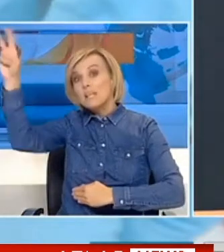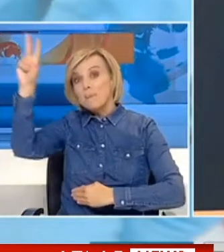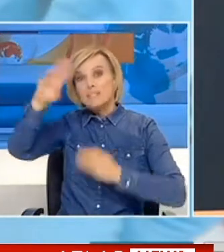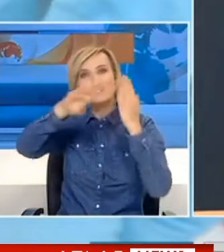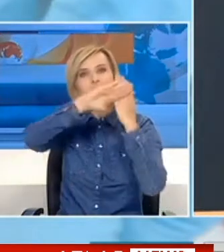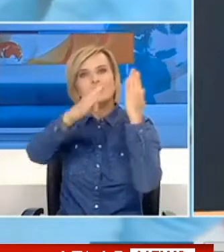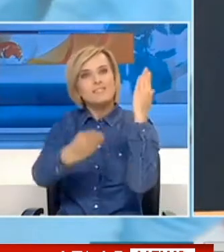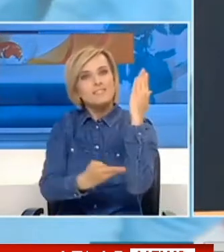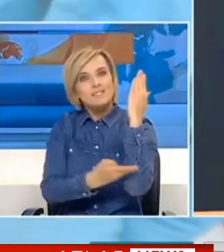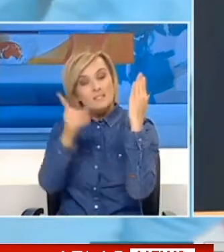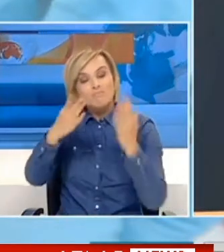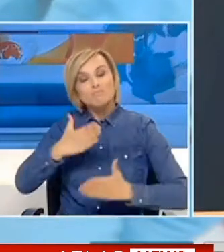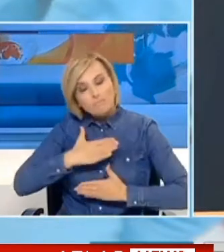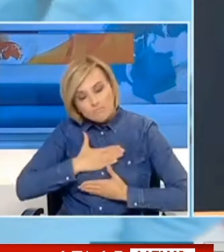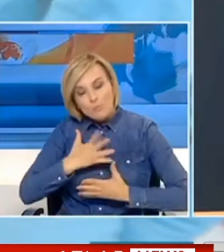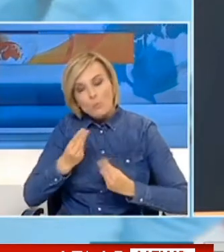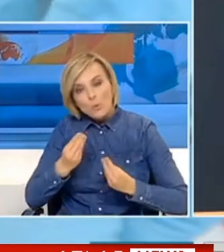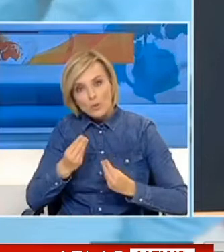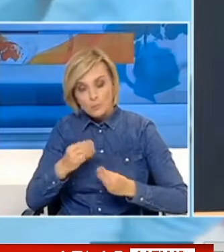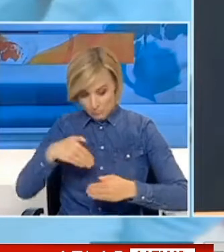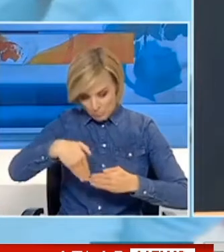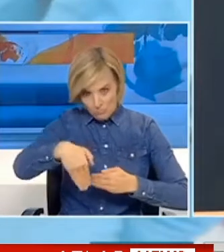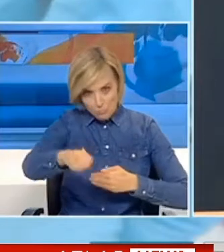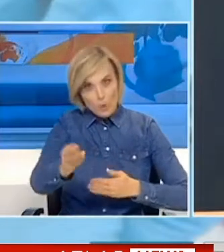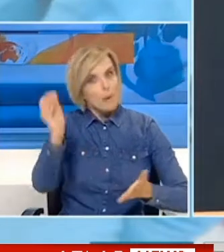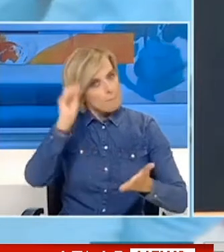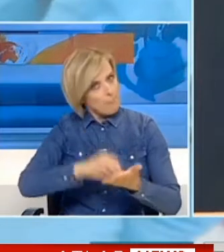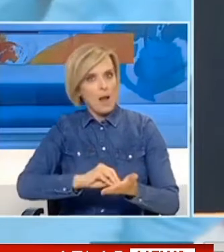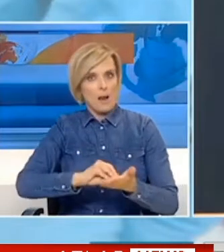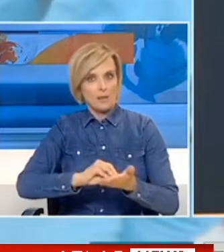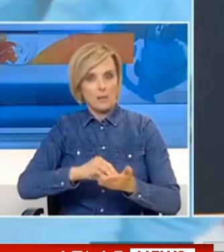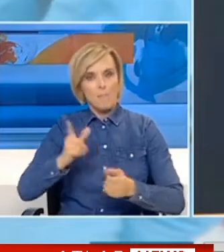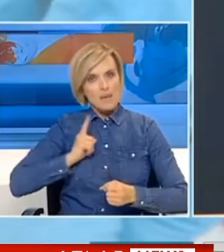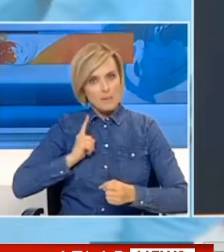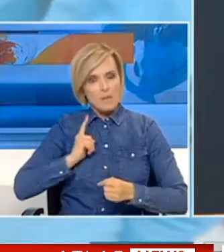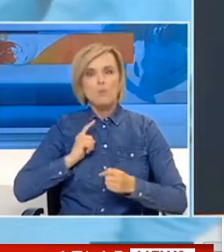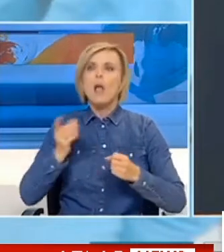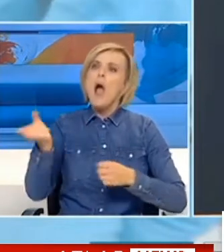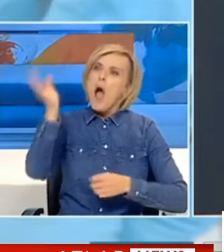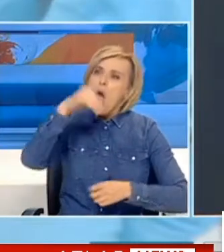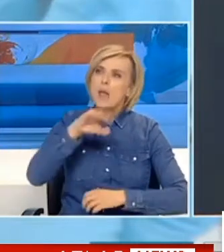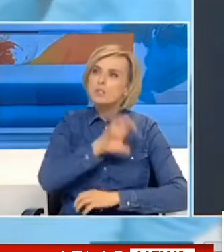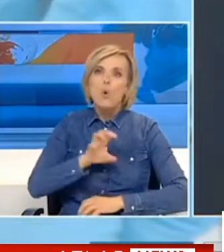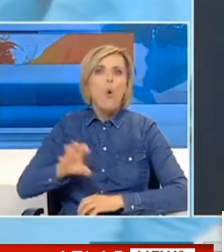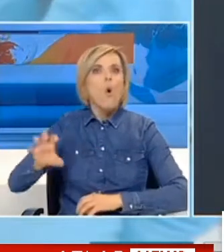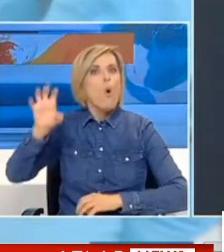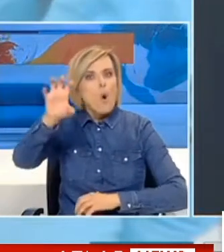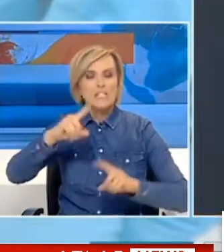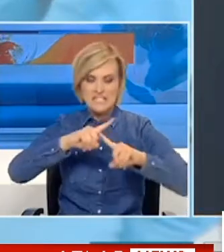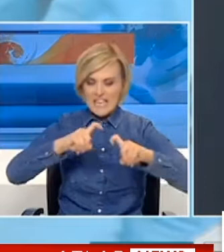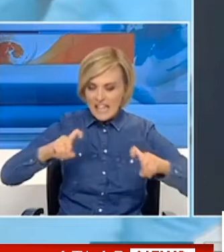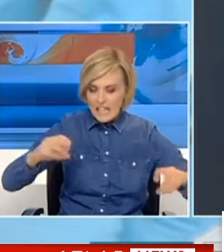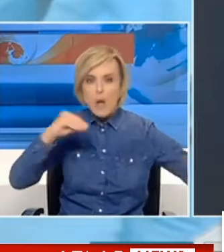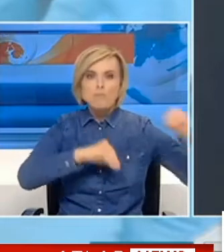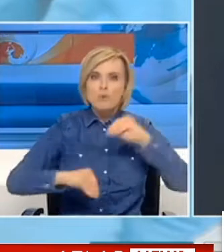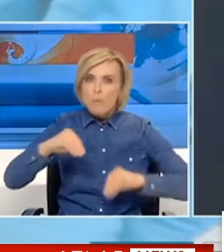προσφορά. Αναμένονται στα επόμενα 24ωρα και άλλες ειδικές πτήσεις από διάφορους προορισμούς με υλικό και ειδικά με